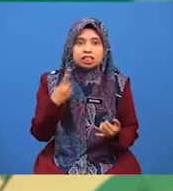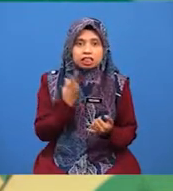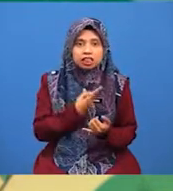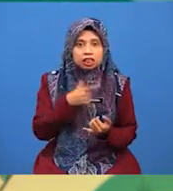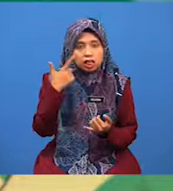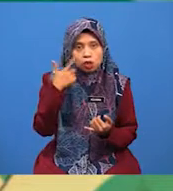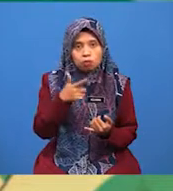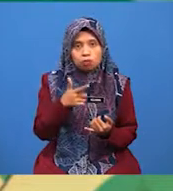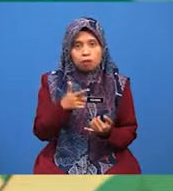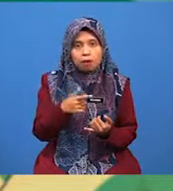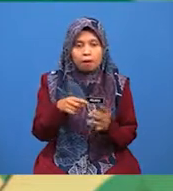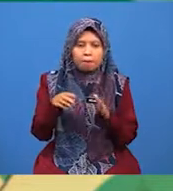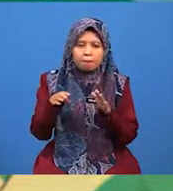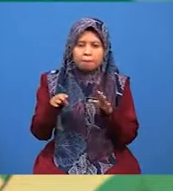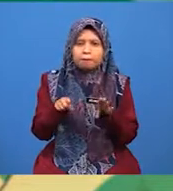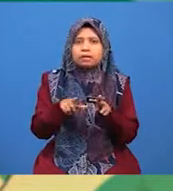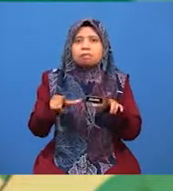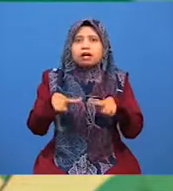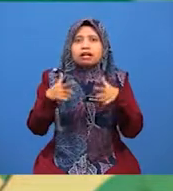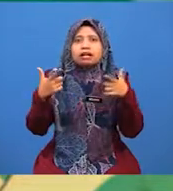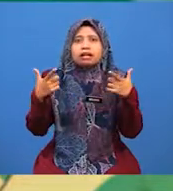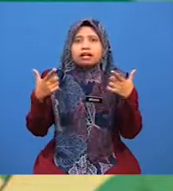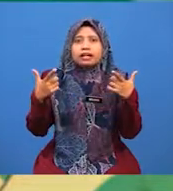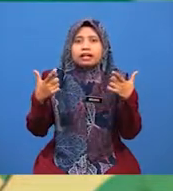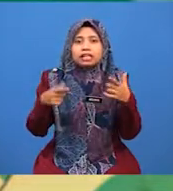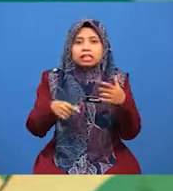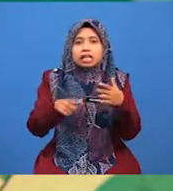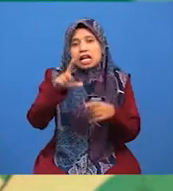lihat pula pelbagai latar dalam cerpen